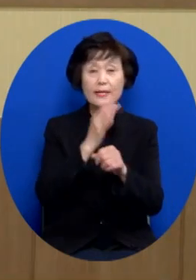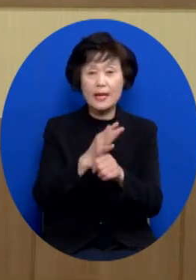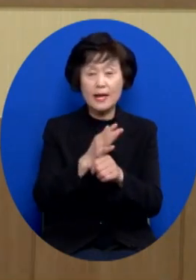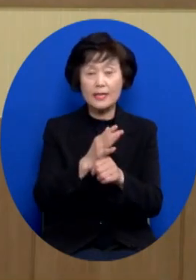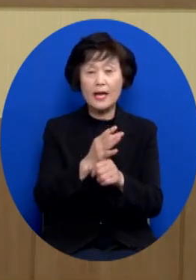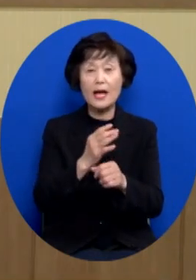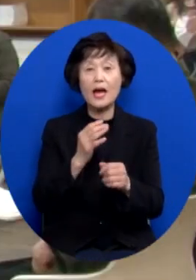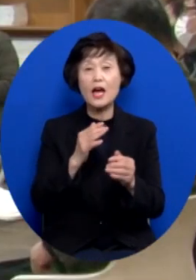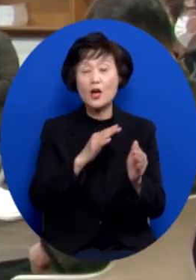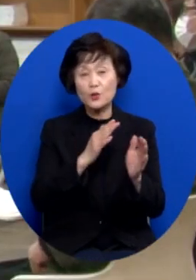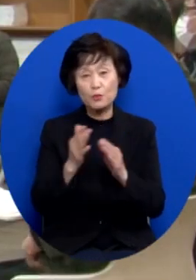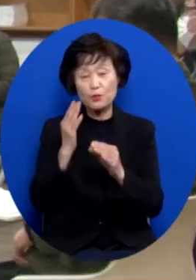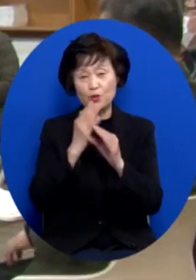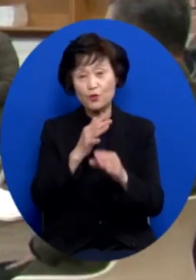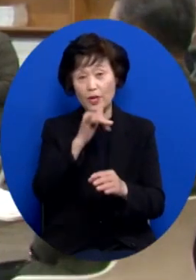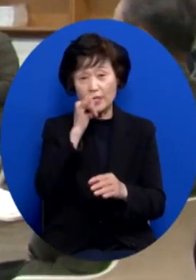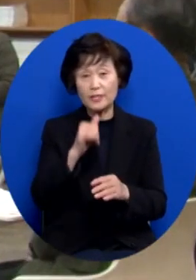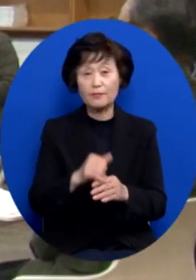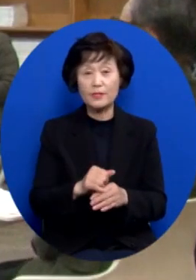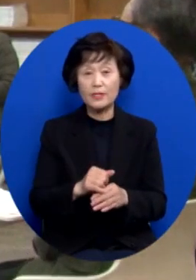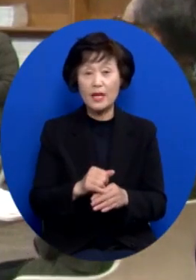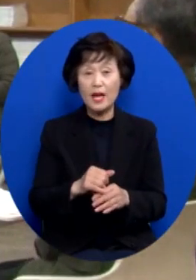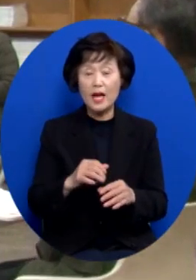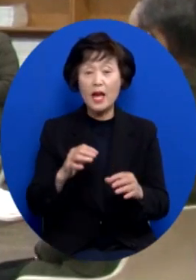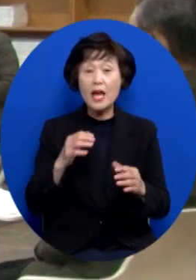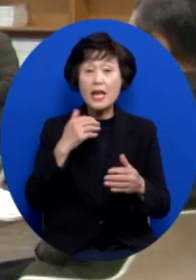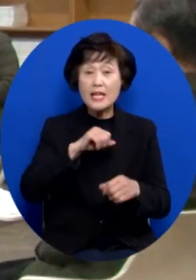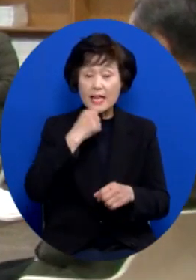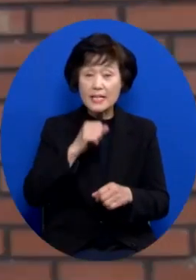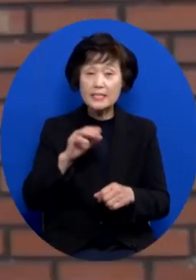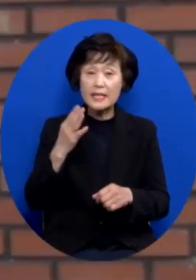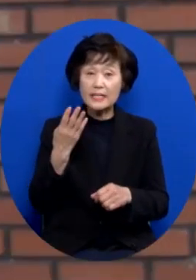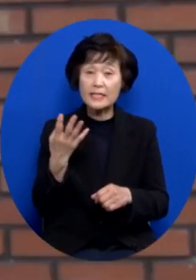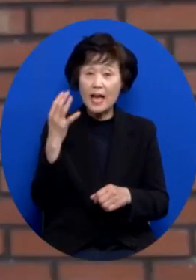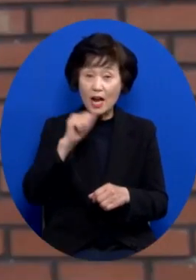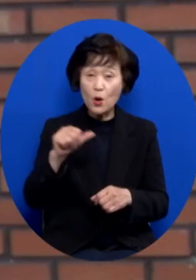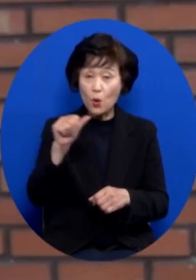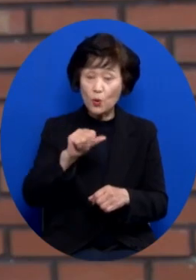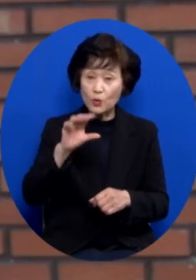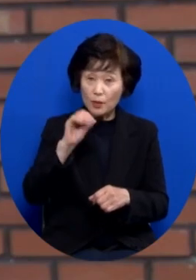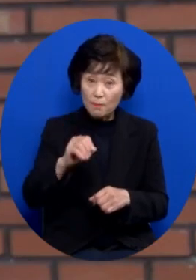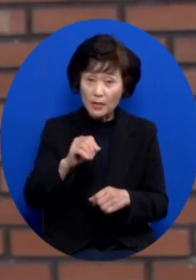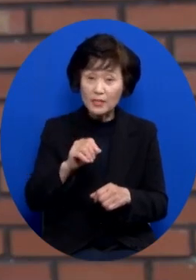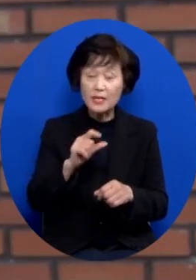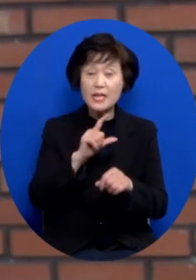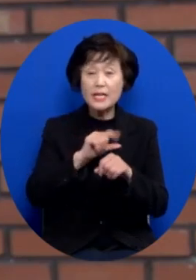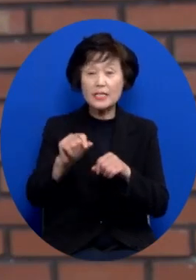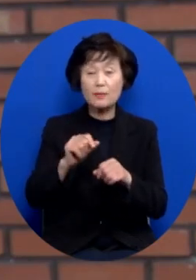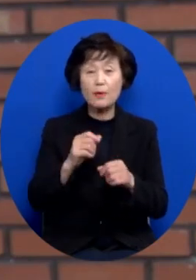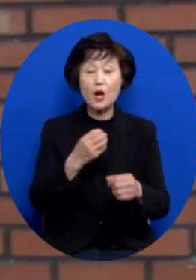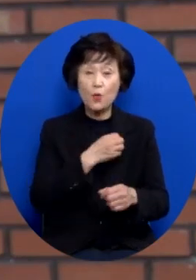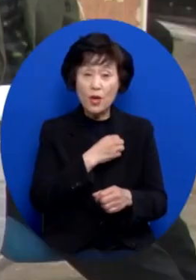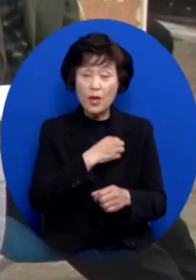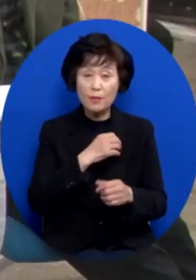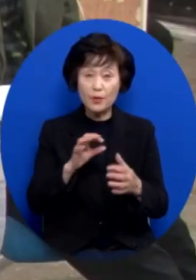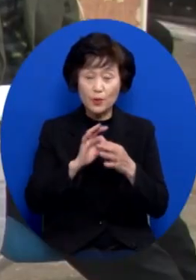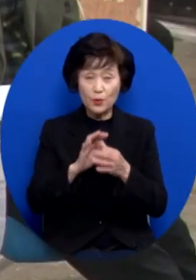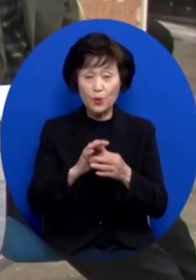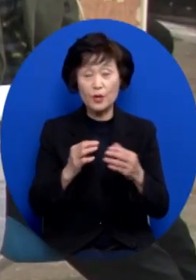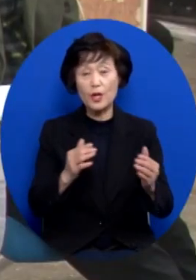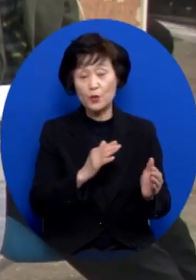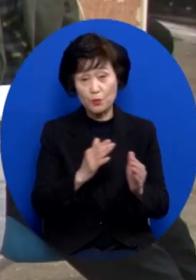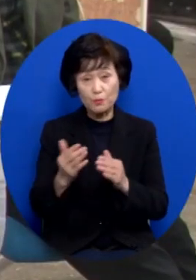대구지방에는 총예산 4억 5천만원을 기금모금과 지방 회비를 통해 마련할 계획이며 첫 기금으로